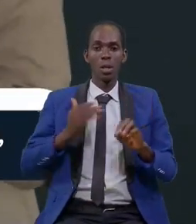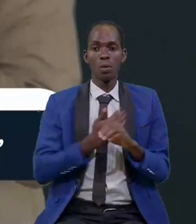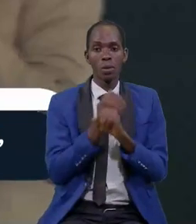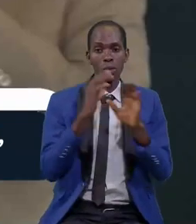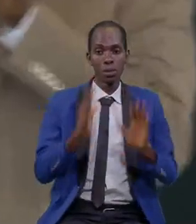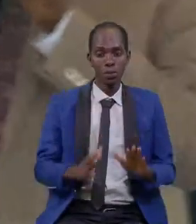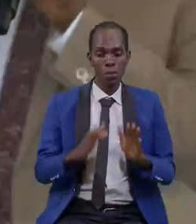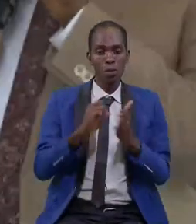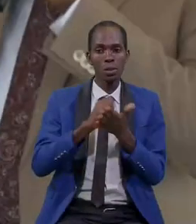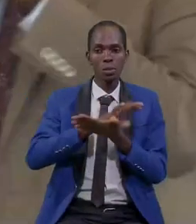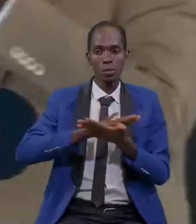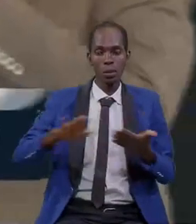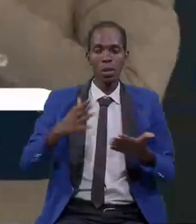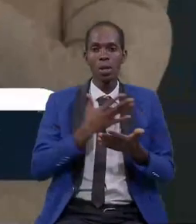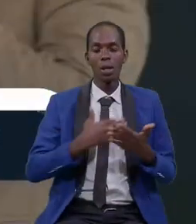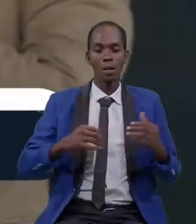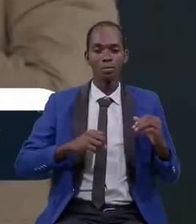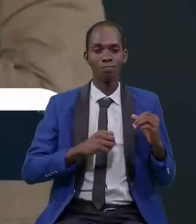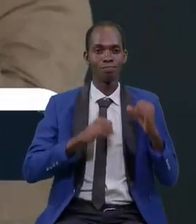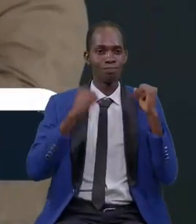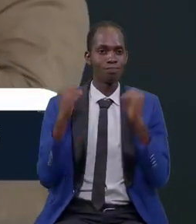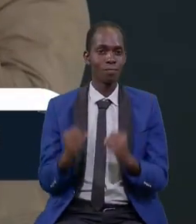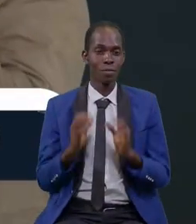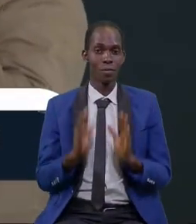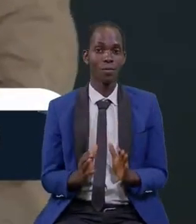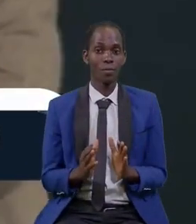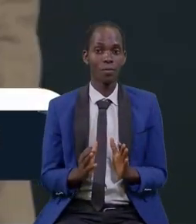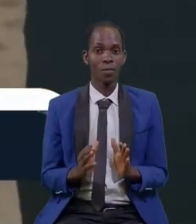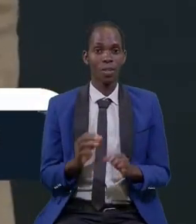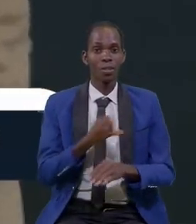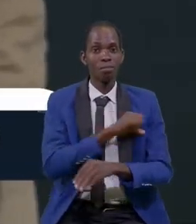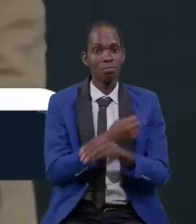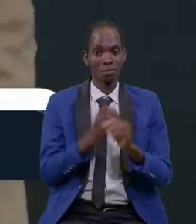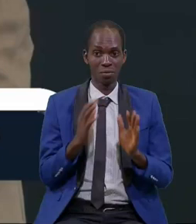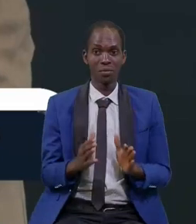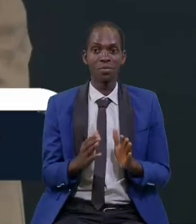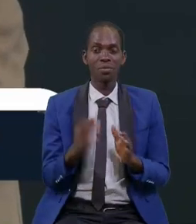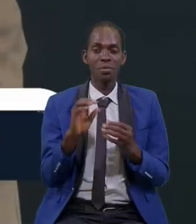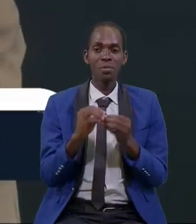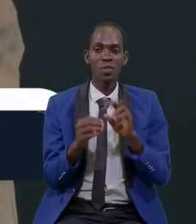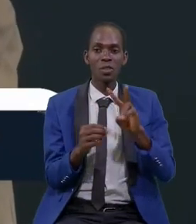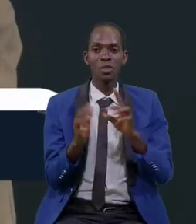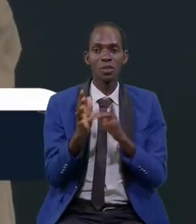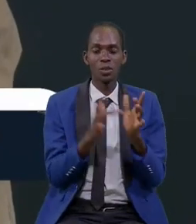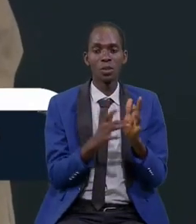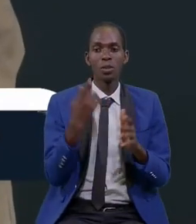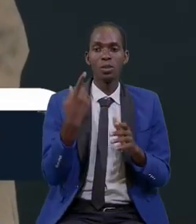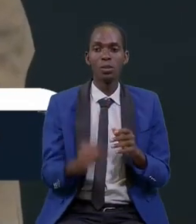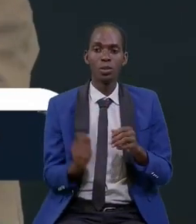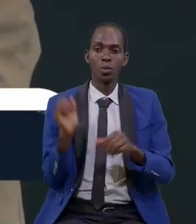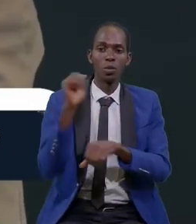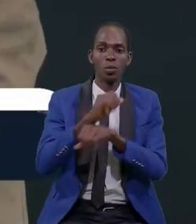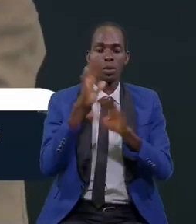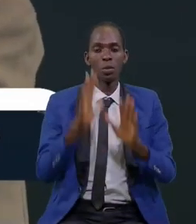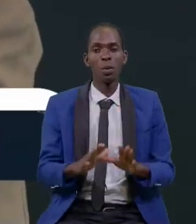force. Deuxième point, Jésus le vainqueur, nous donnant la victoire sur le